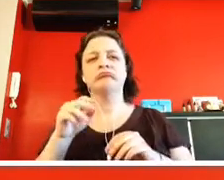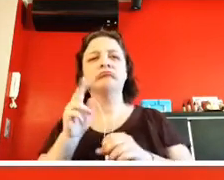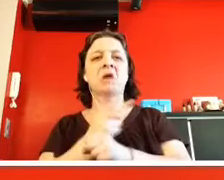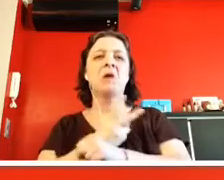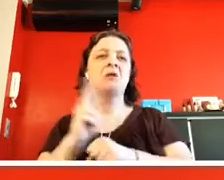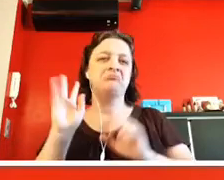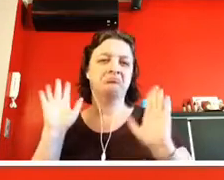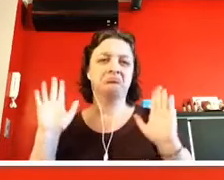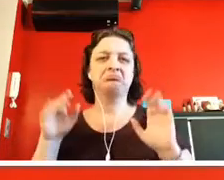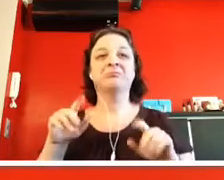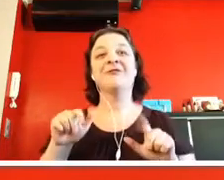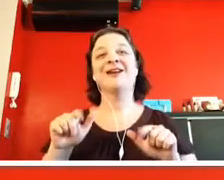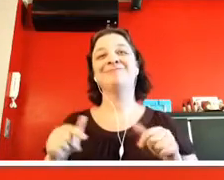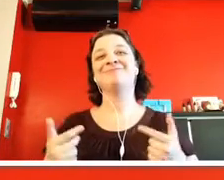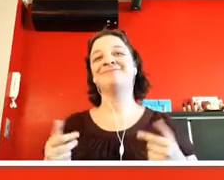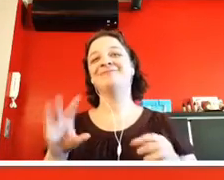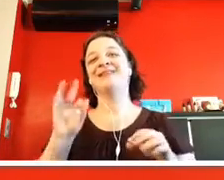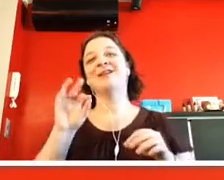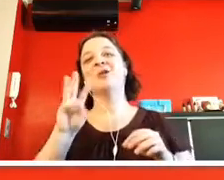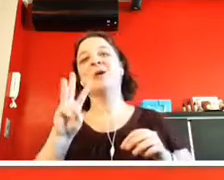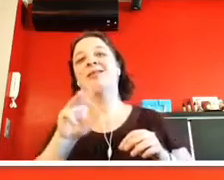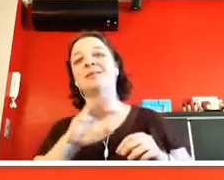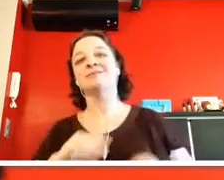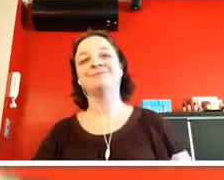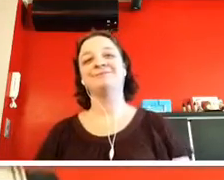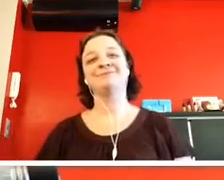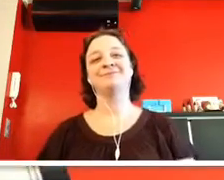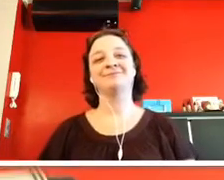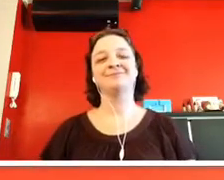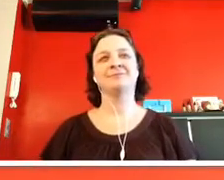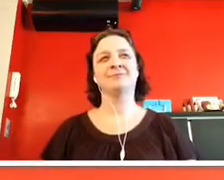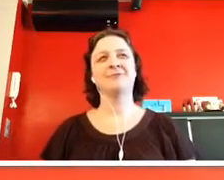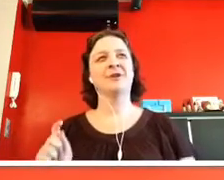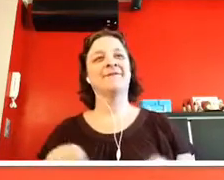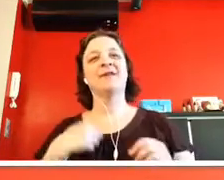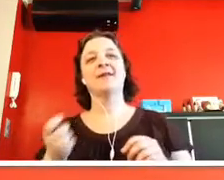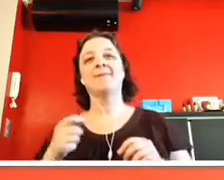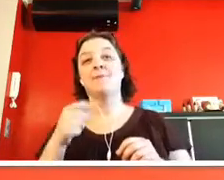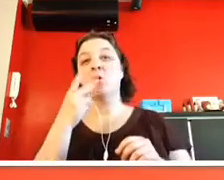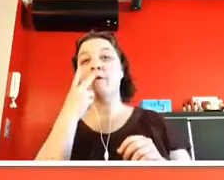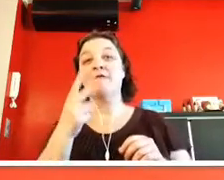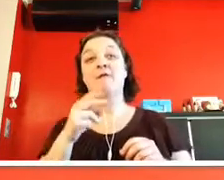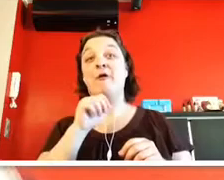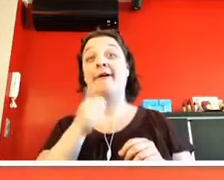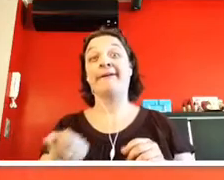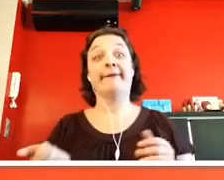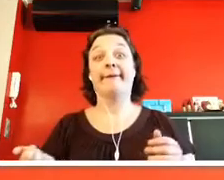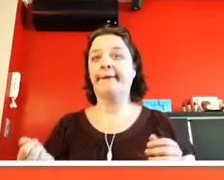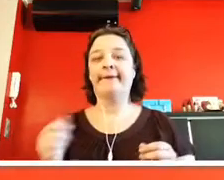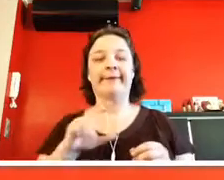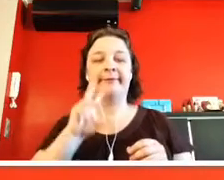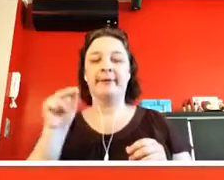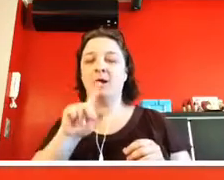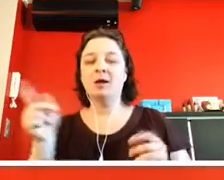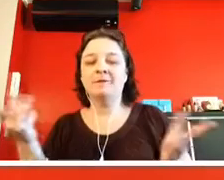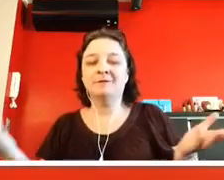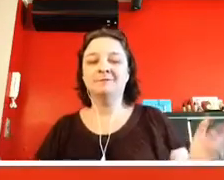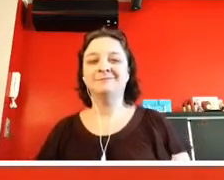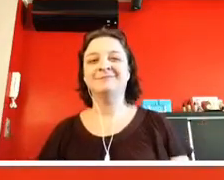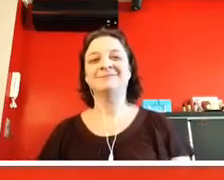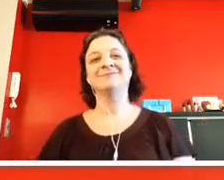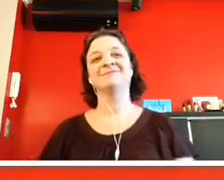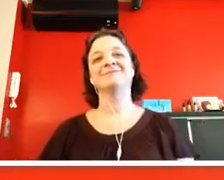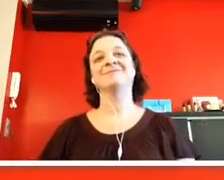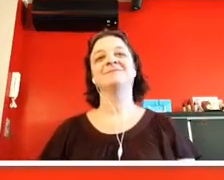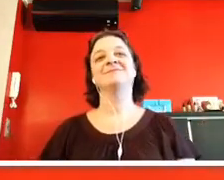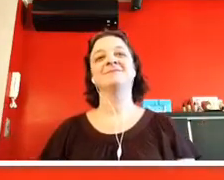me paraît pas mal. Voilà, 50 watts. On y voit évidemment toujours rien du tout. C'est pas